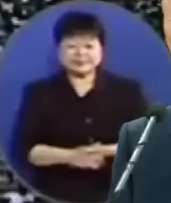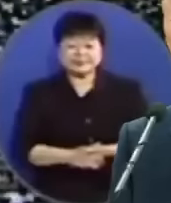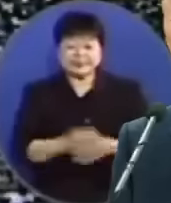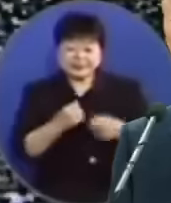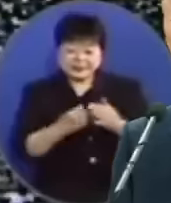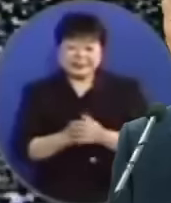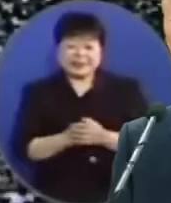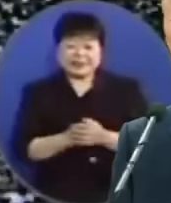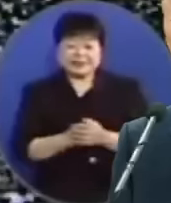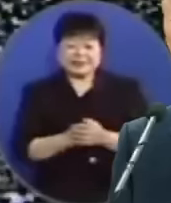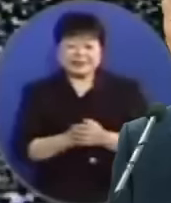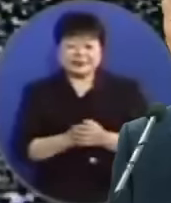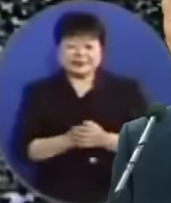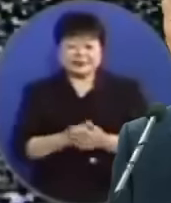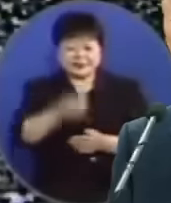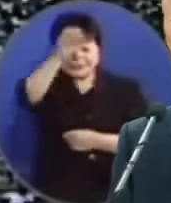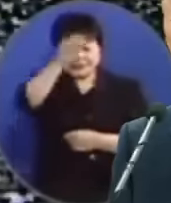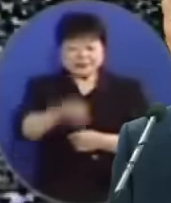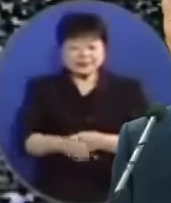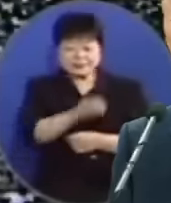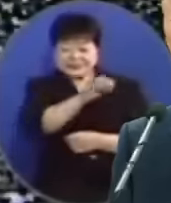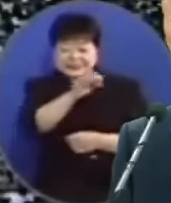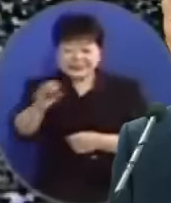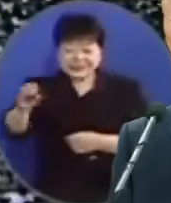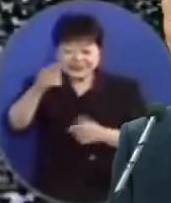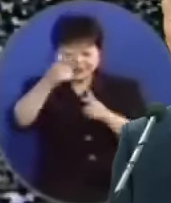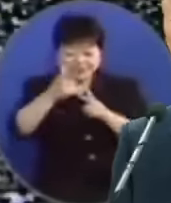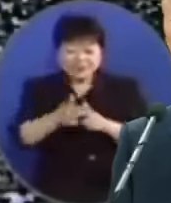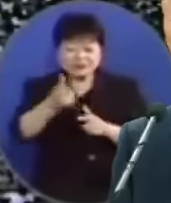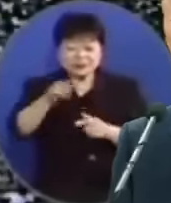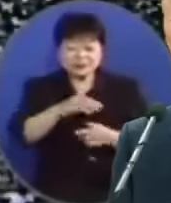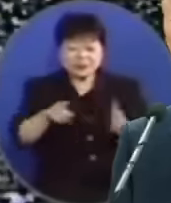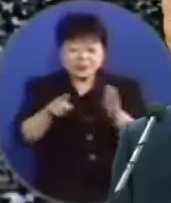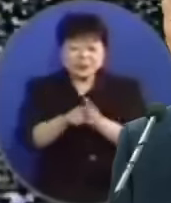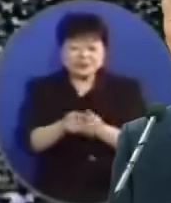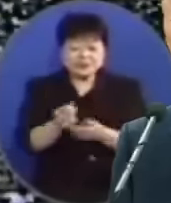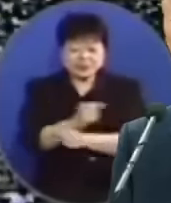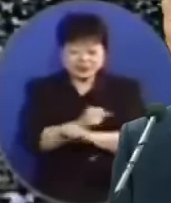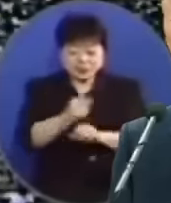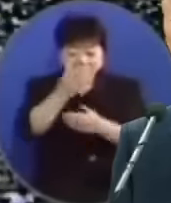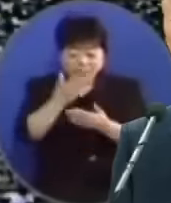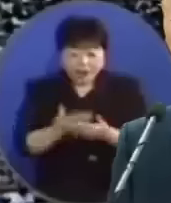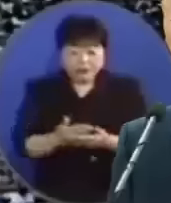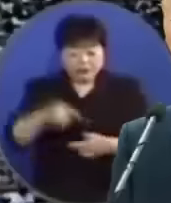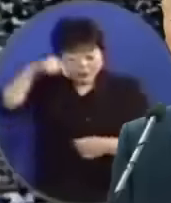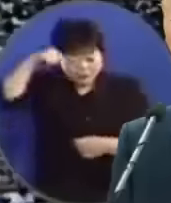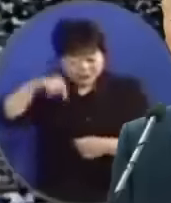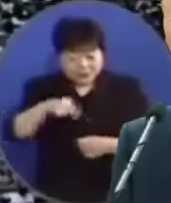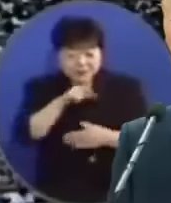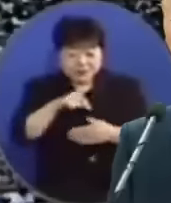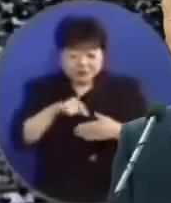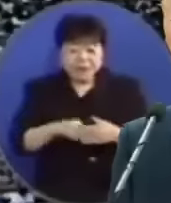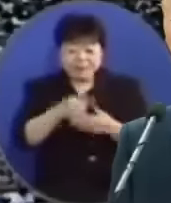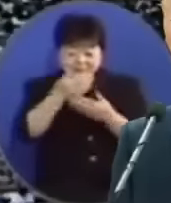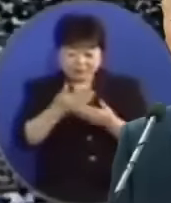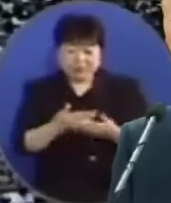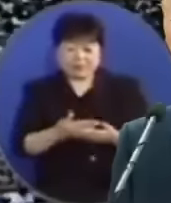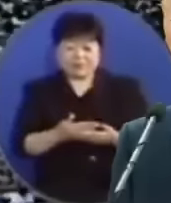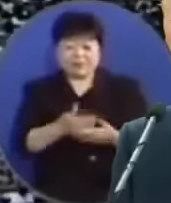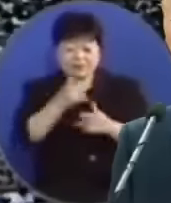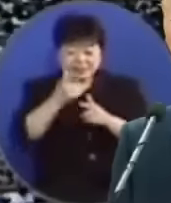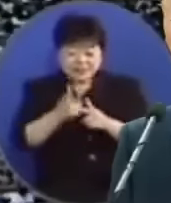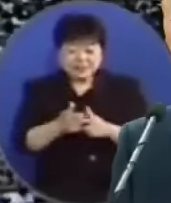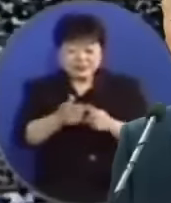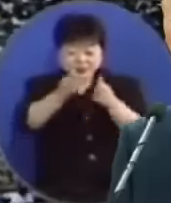그러므로 우리는 십자가에서 예수님이 우리를 위해서 대속하신 것을 우리가 깊이 마음먹고